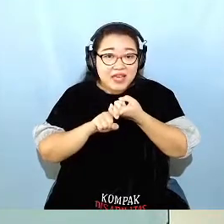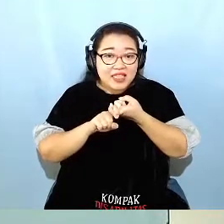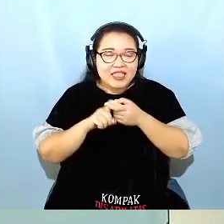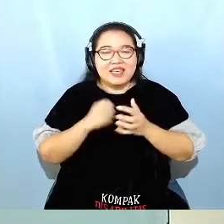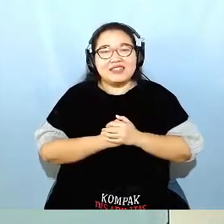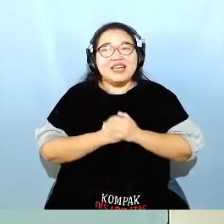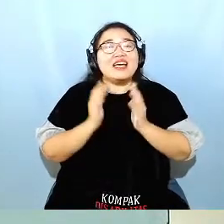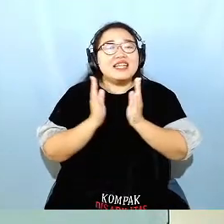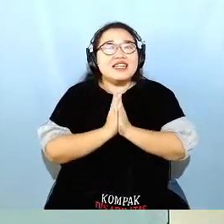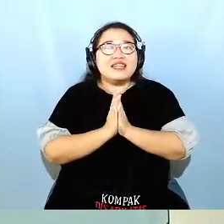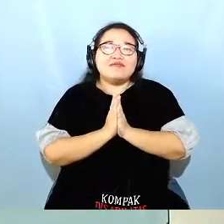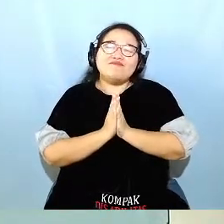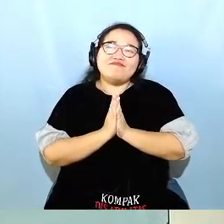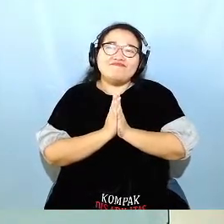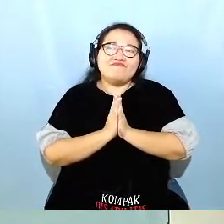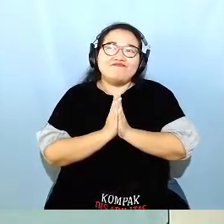menghargai kebersamaan itu.